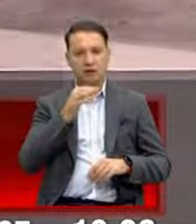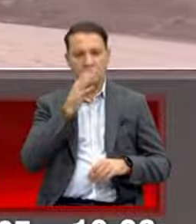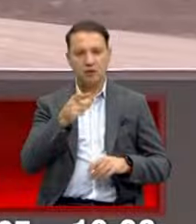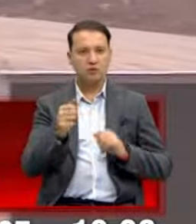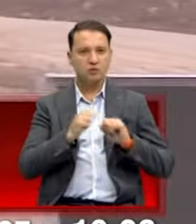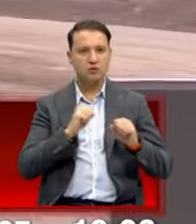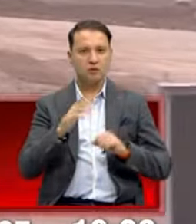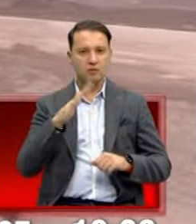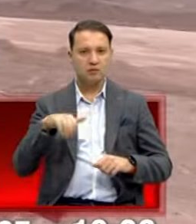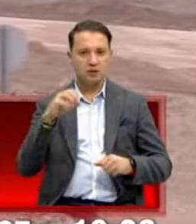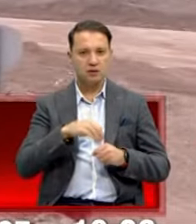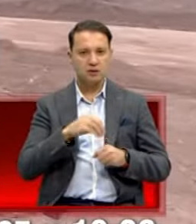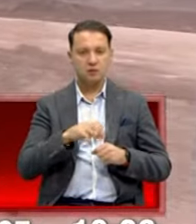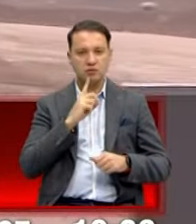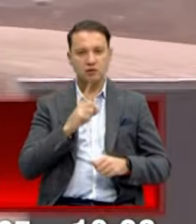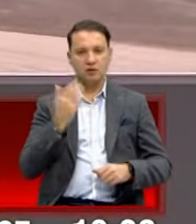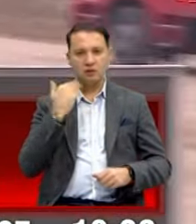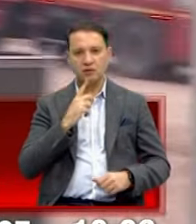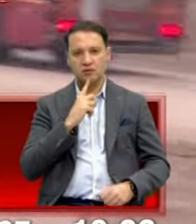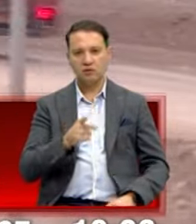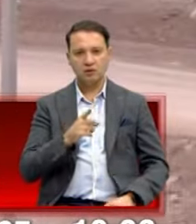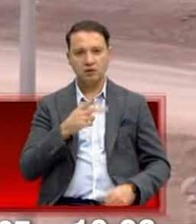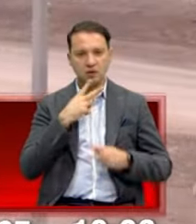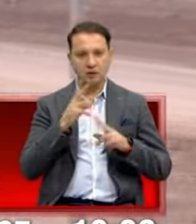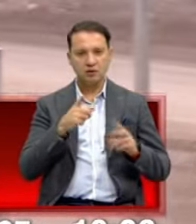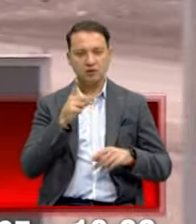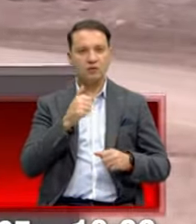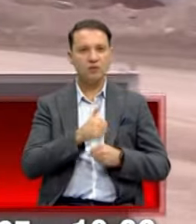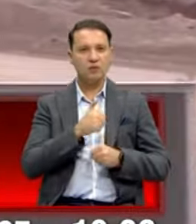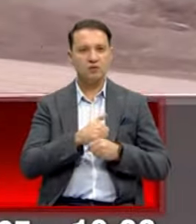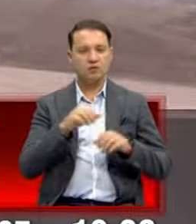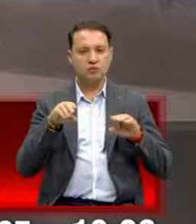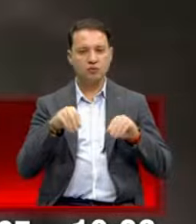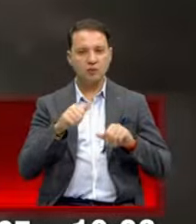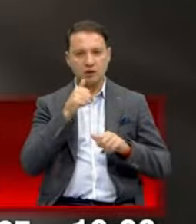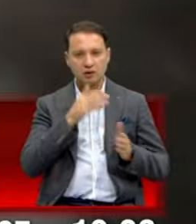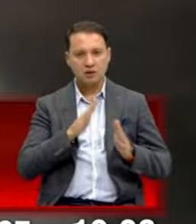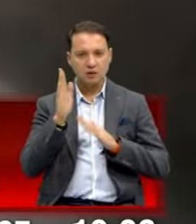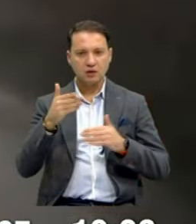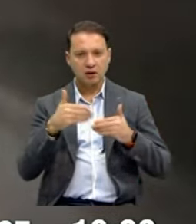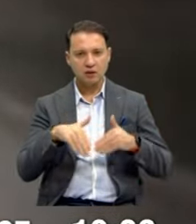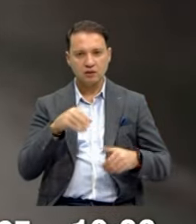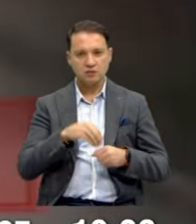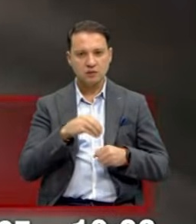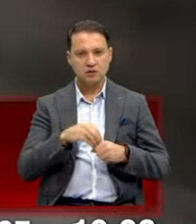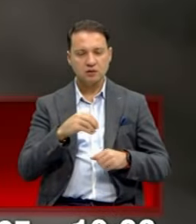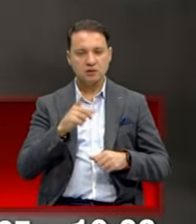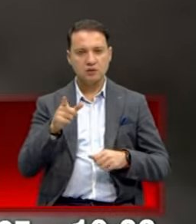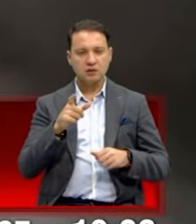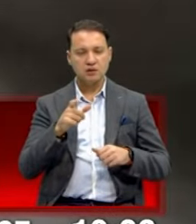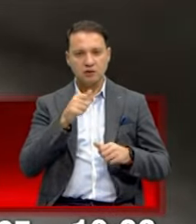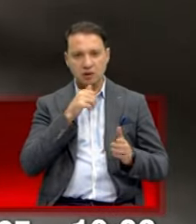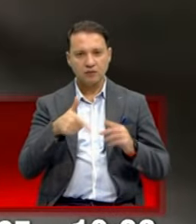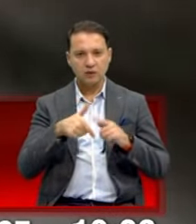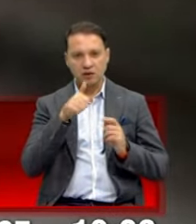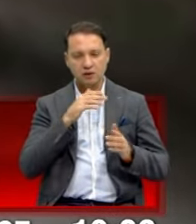Dezenformasyonla Mücadele Merkezi'de iddiayı yalanladı. Açıklamada ekiplerin toprağın nehre ulaşmasını engellemek için Sabırlı Deresi'nin